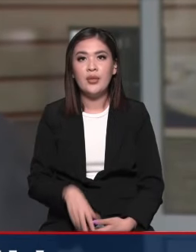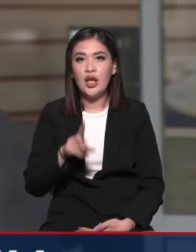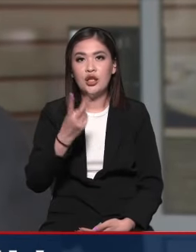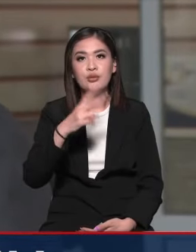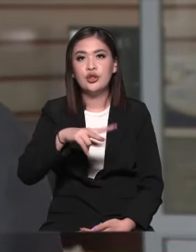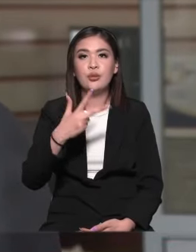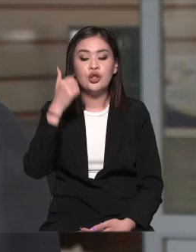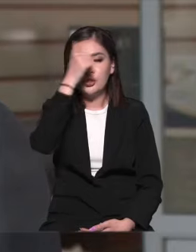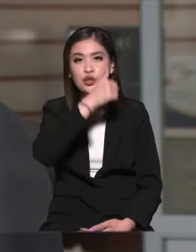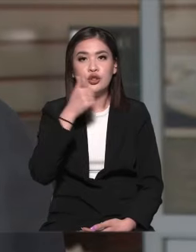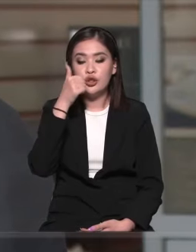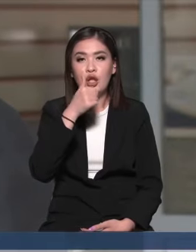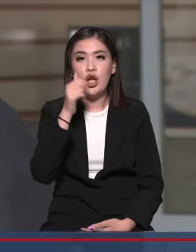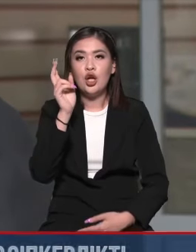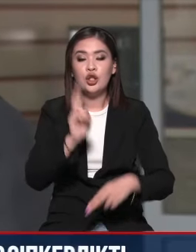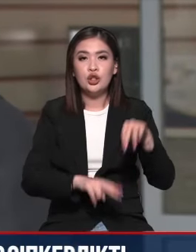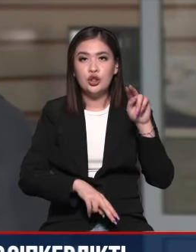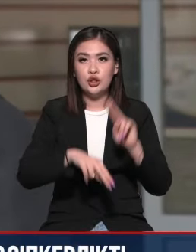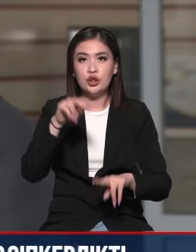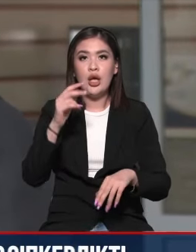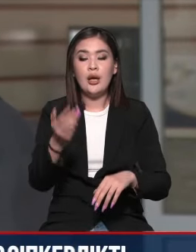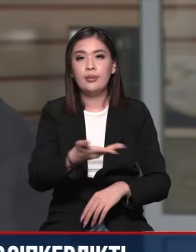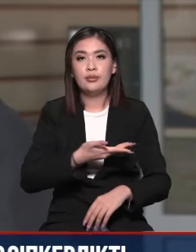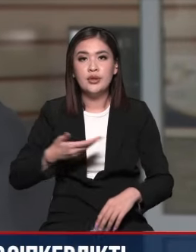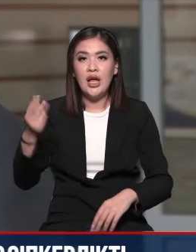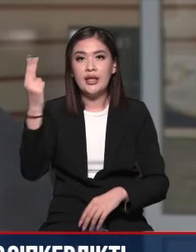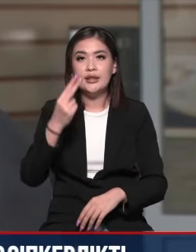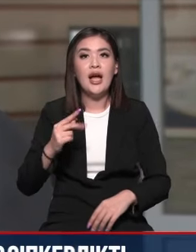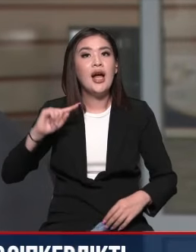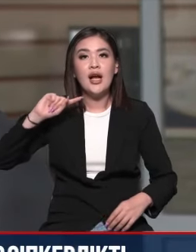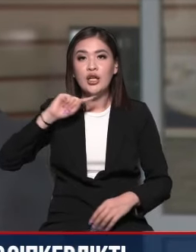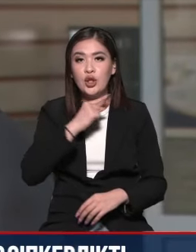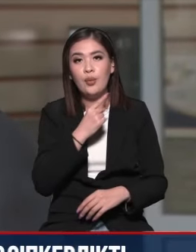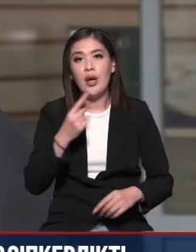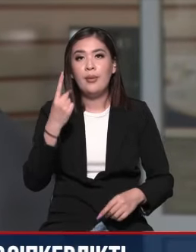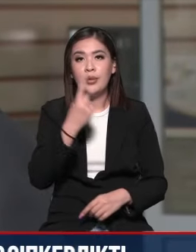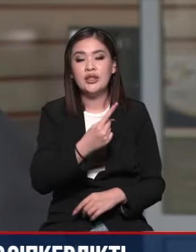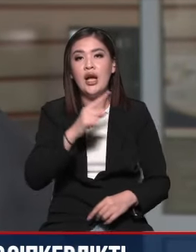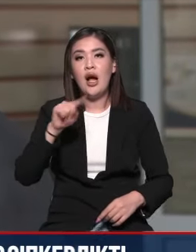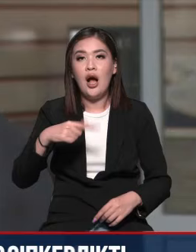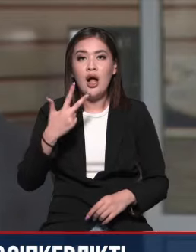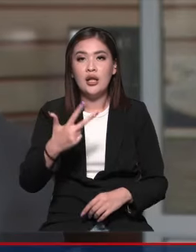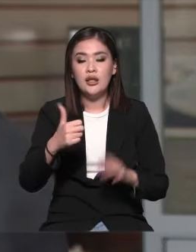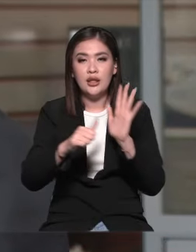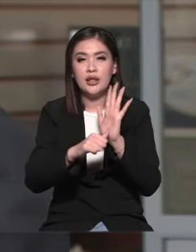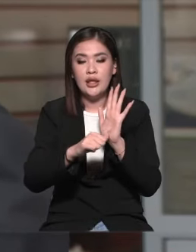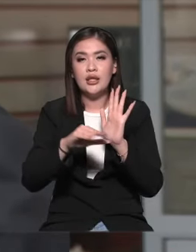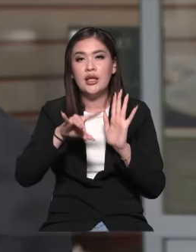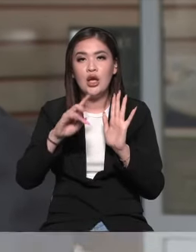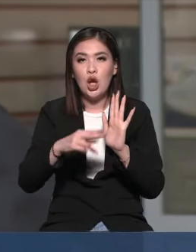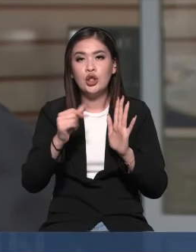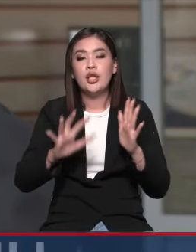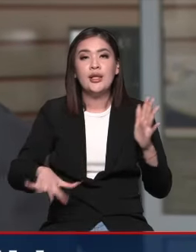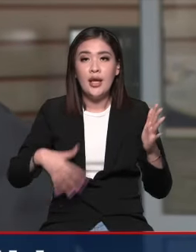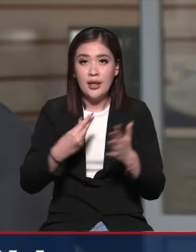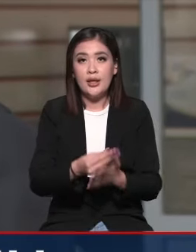2023 жылы қорытысымен біз негізінде Астана экономикасынан 1,6 триллион теңге инвестицияны